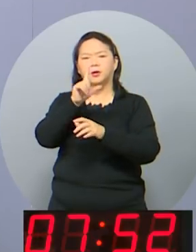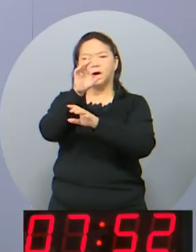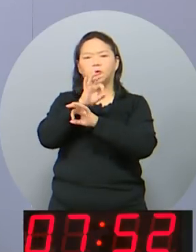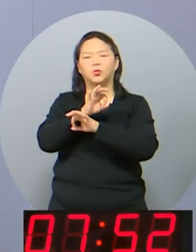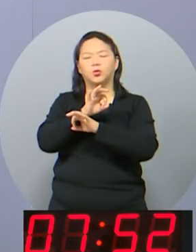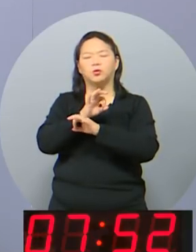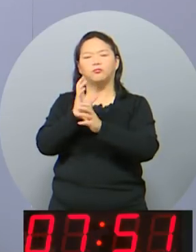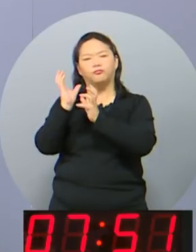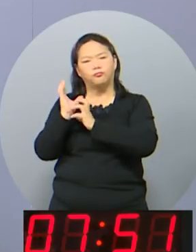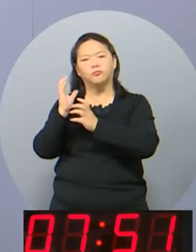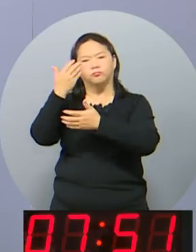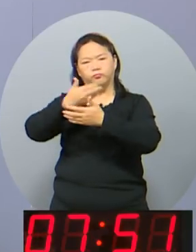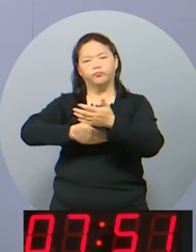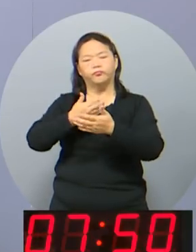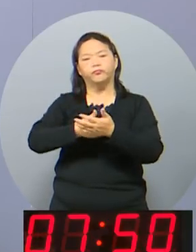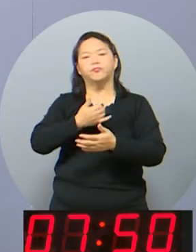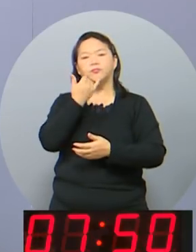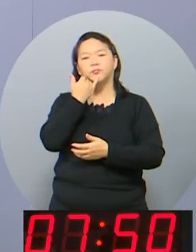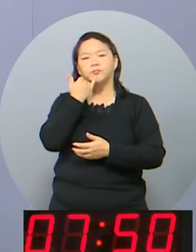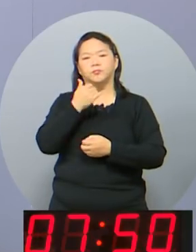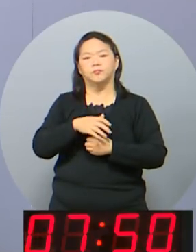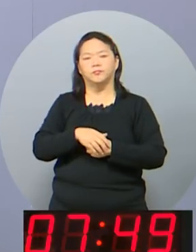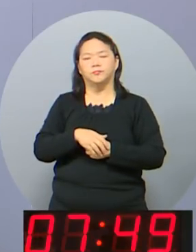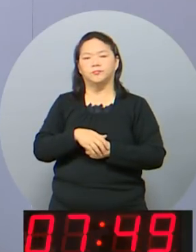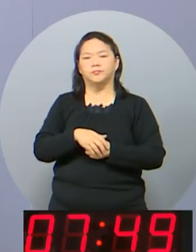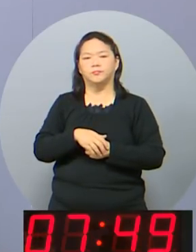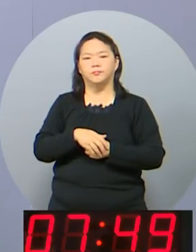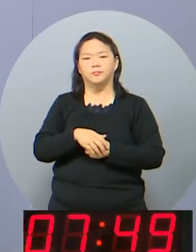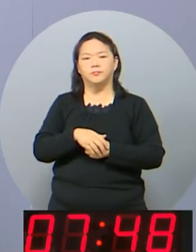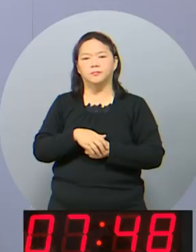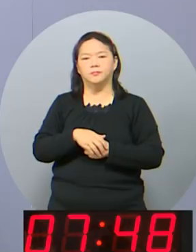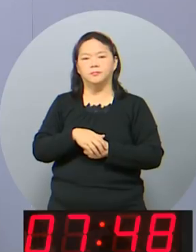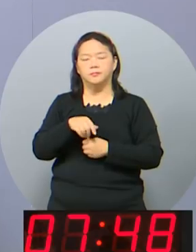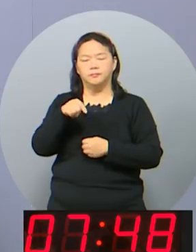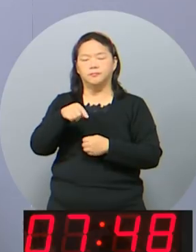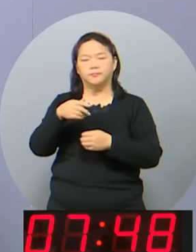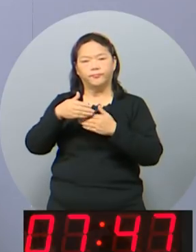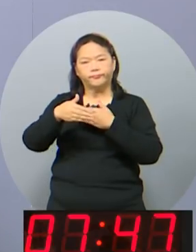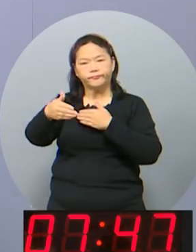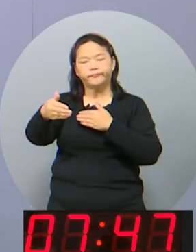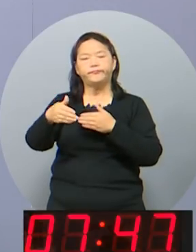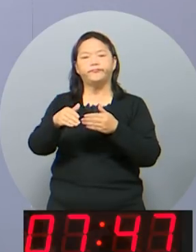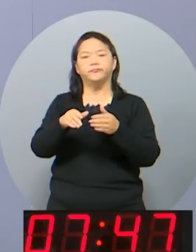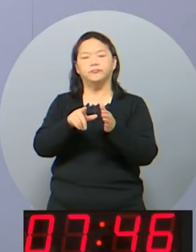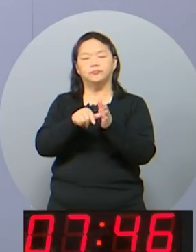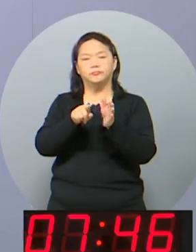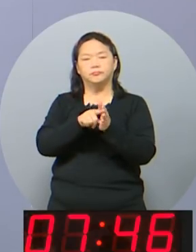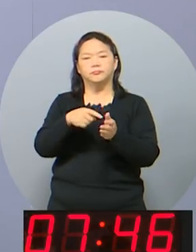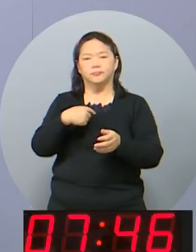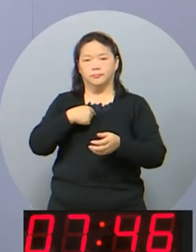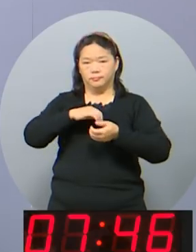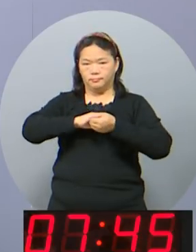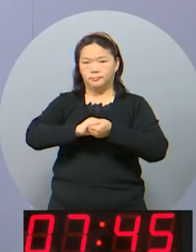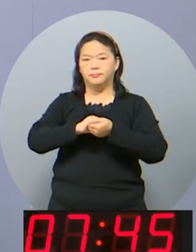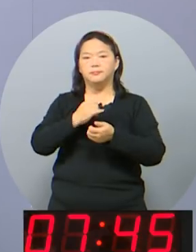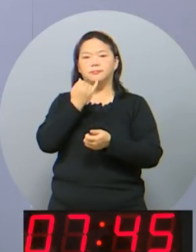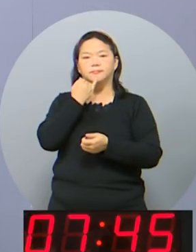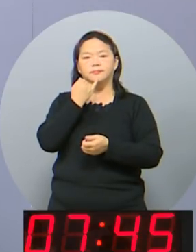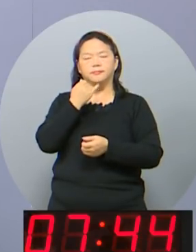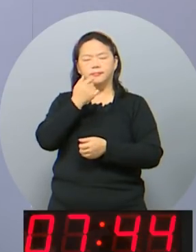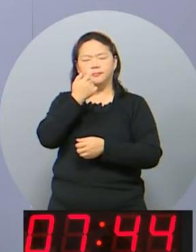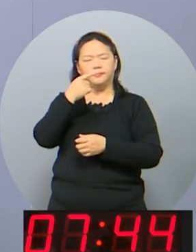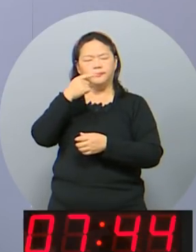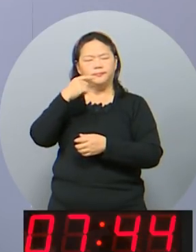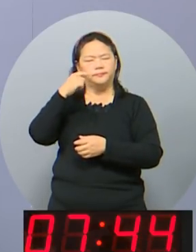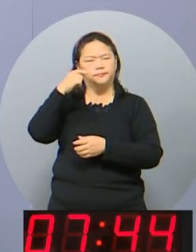的一个负担。所以呢，在这样的一个发展方向当中，我一定能够深刻体